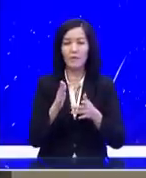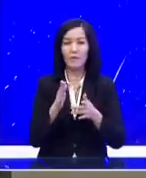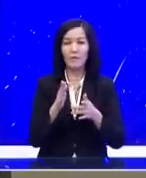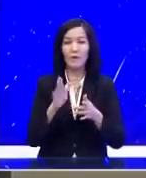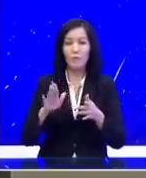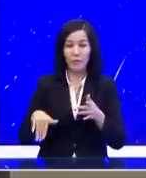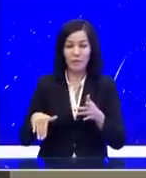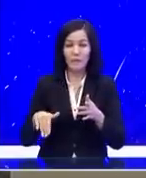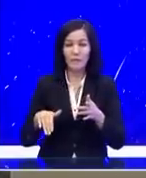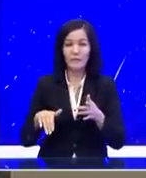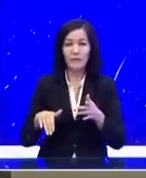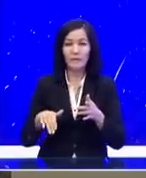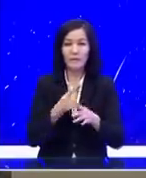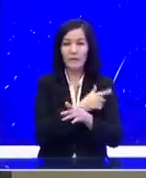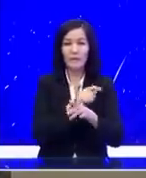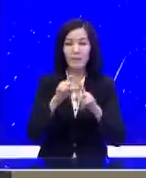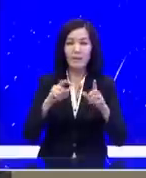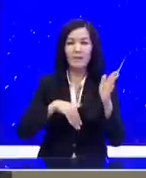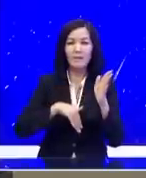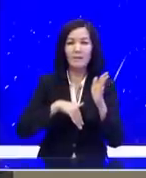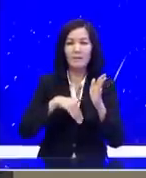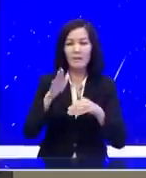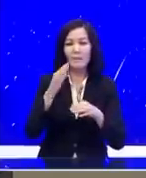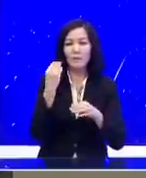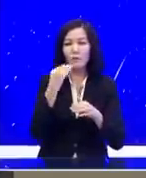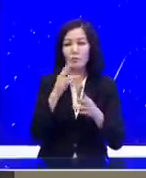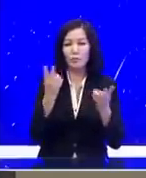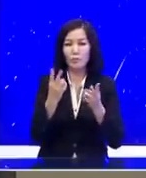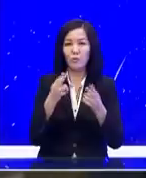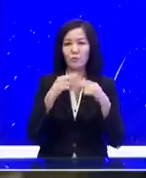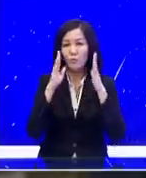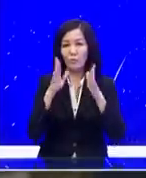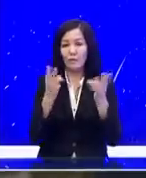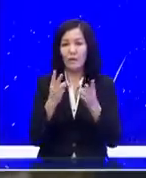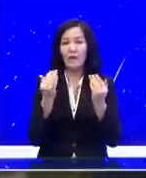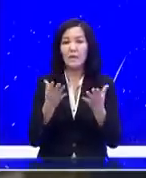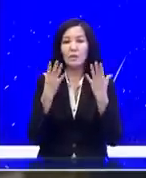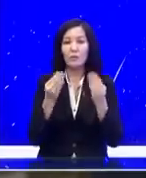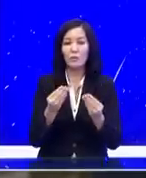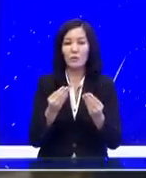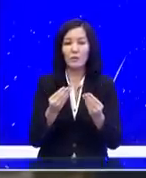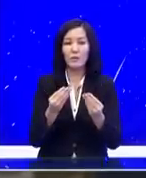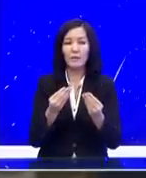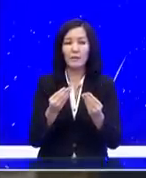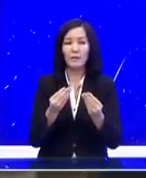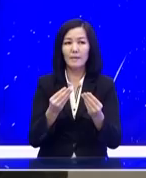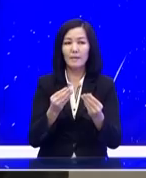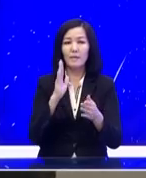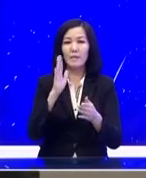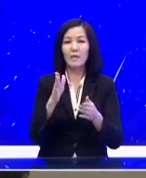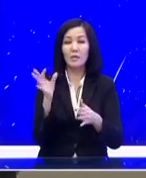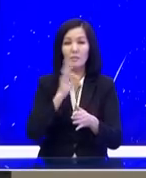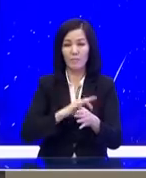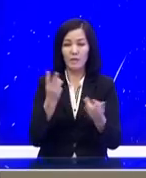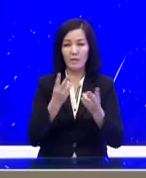Содан кейін ана бұл емхананың сапасына көңіл аударуымыз керек. Қазіргі таңда емес, келешекте